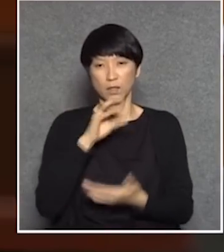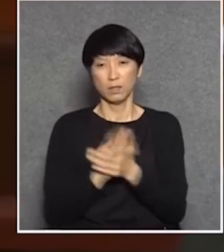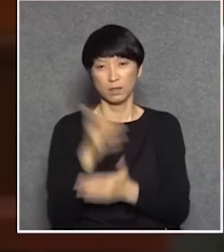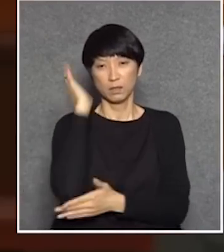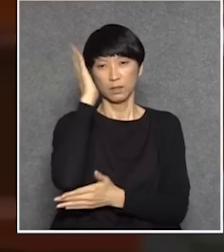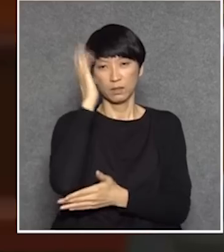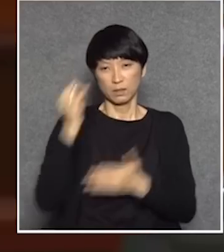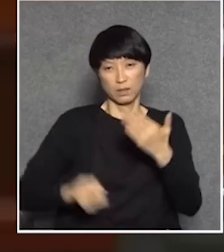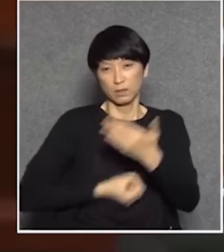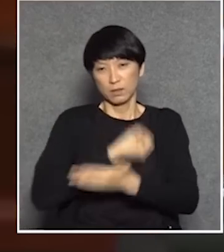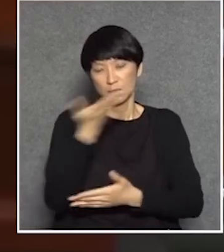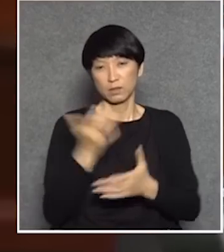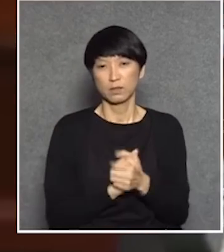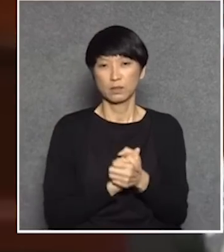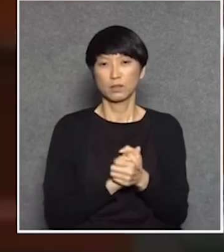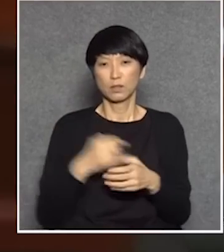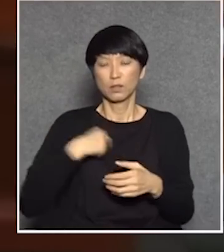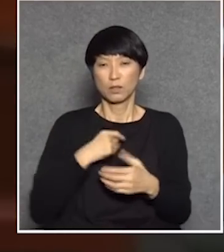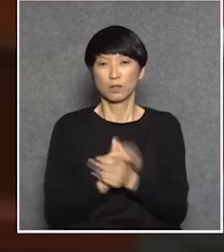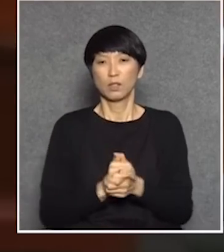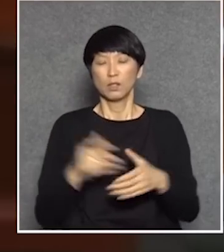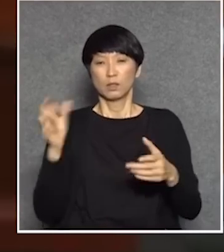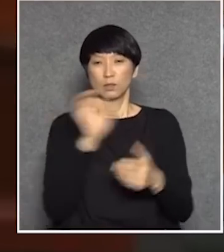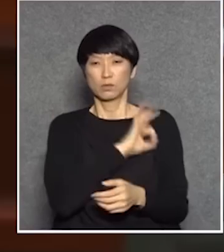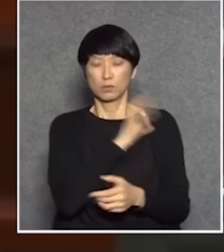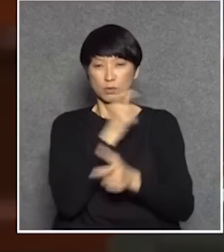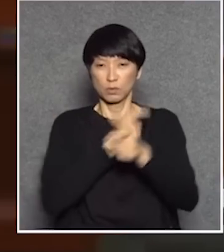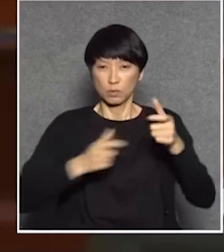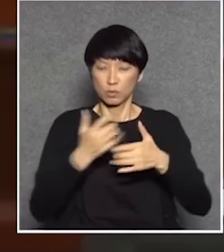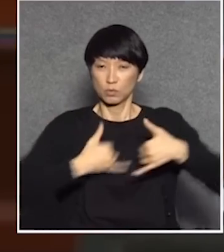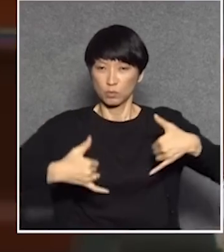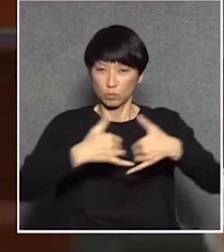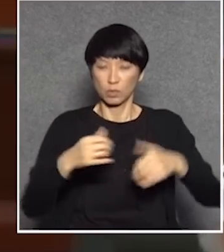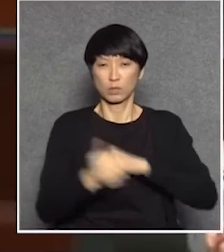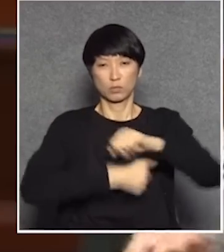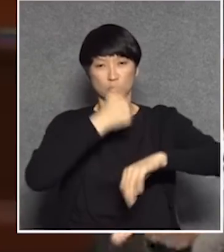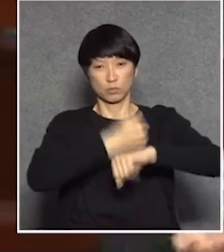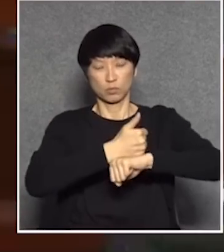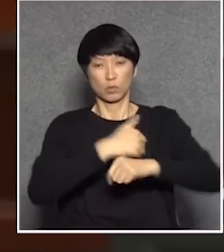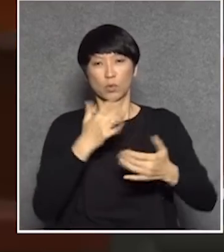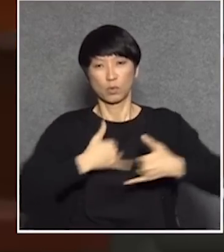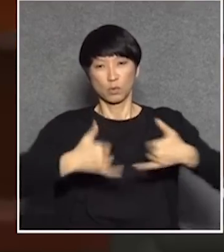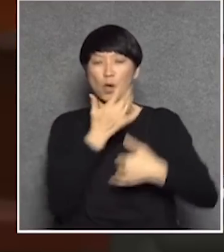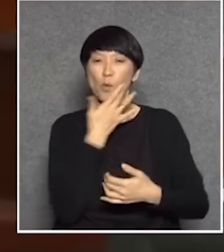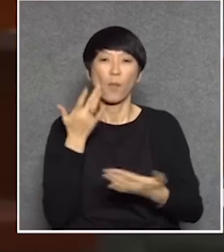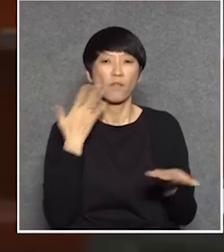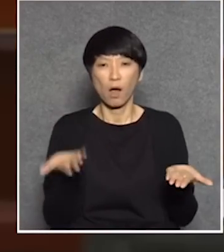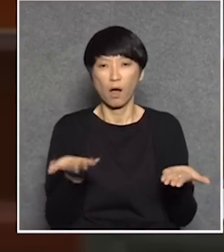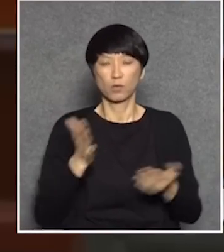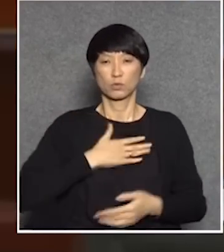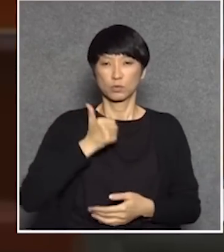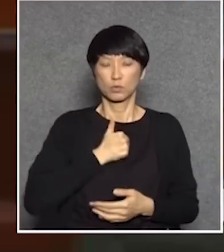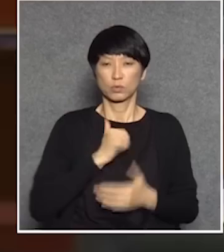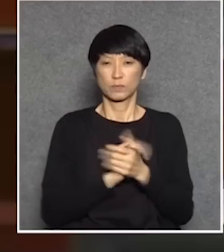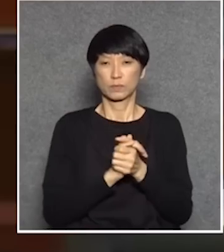淋漓盡致，我又要開帳委會，我們主席又我哋要開咁多會冇計啦，又要嚇準備呢個帳委